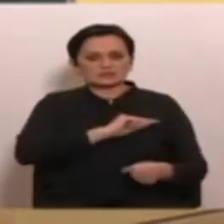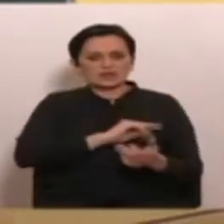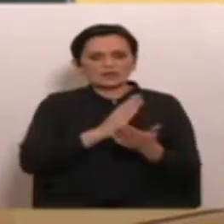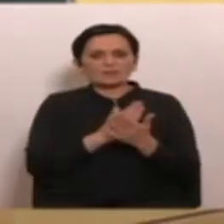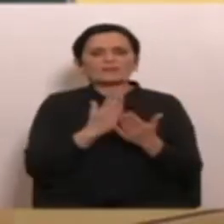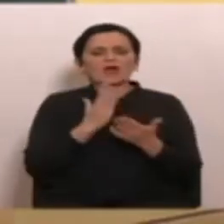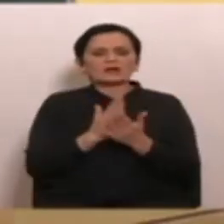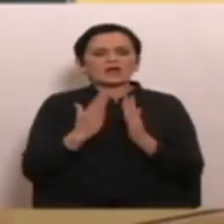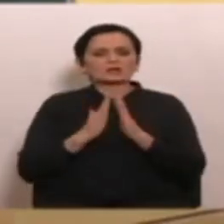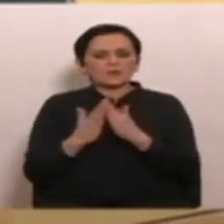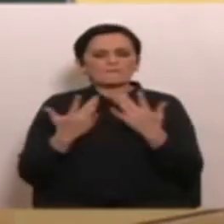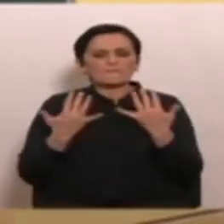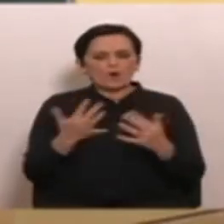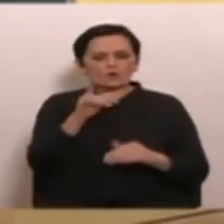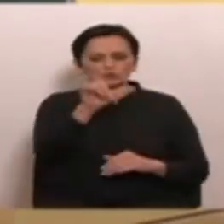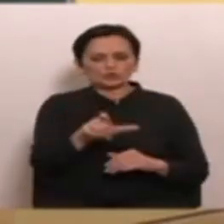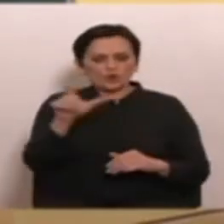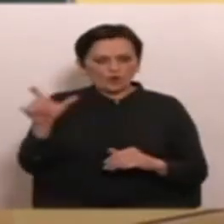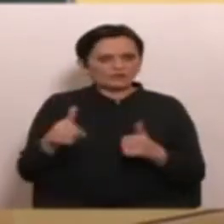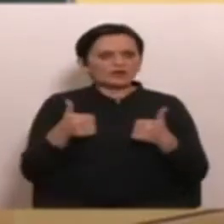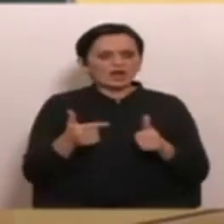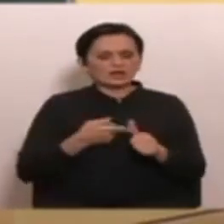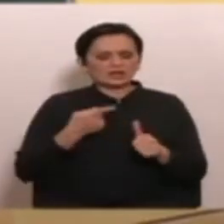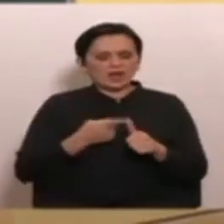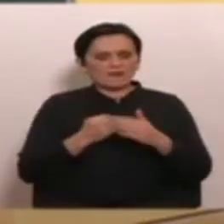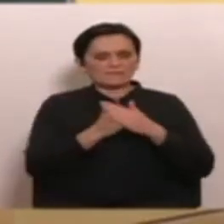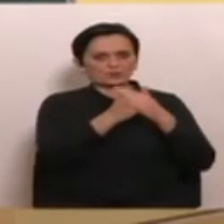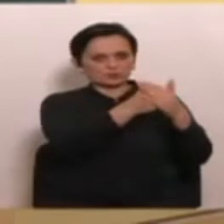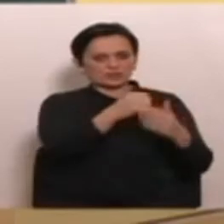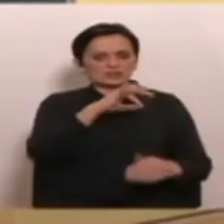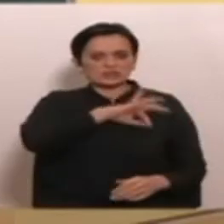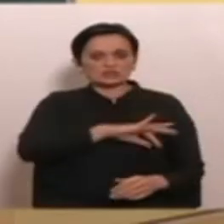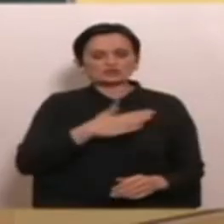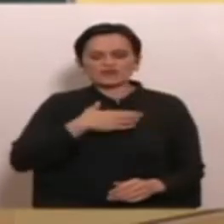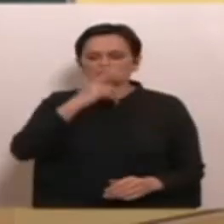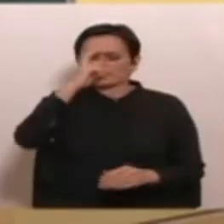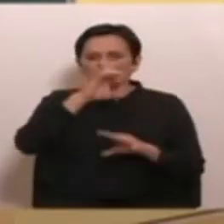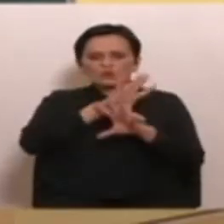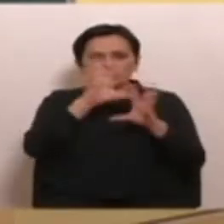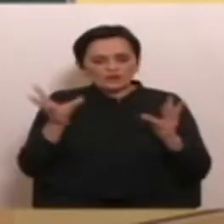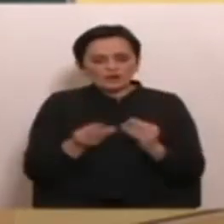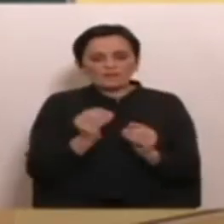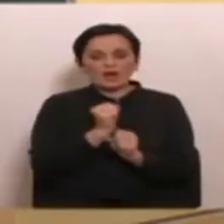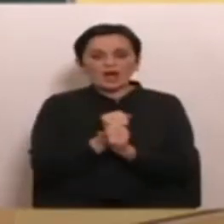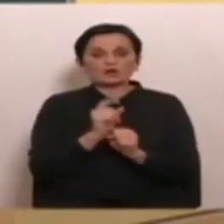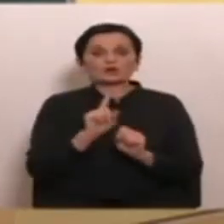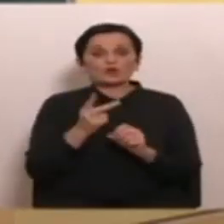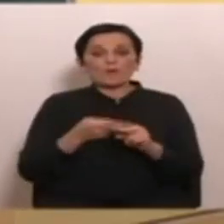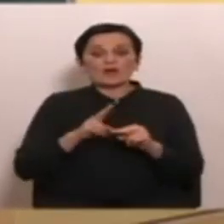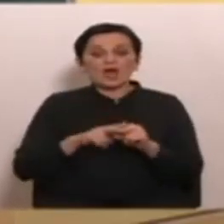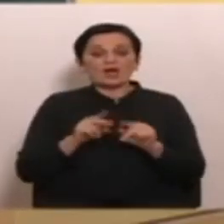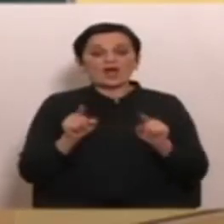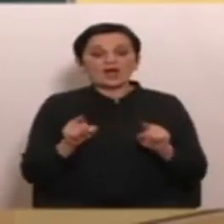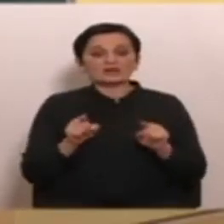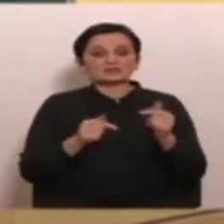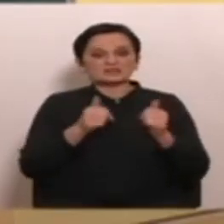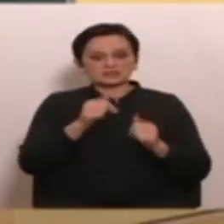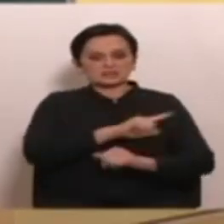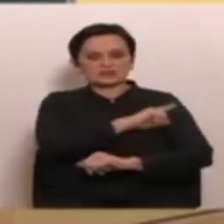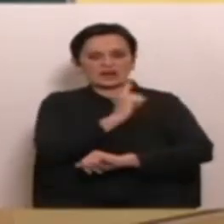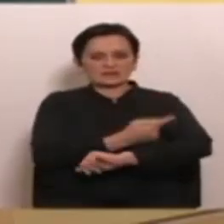მოთხოვნადები, სარგებლობენ ძალიან კარგი რეპუტაციით. ჩვენი მთავრობა ყველაფერს აკეთებს იმისთვის, რომ ეს ტენდენცია